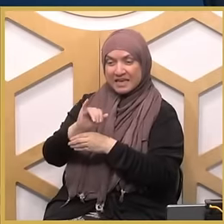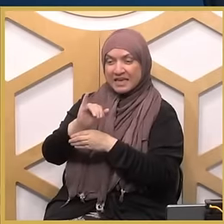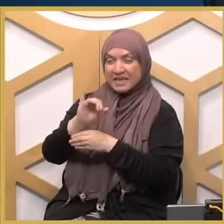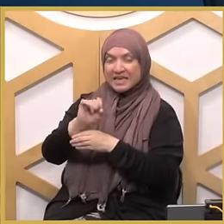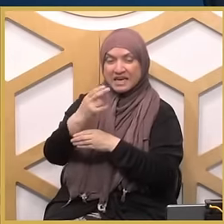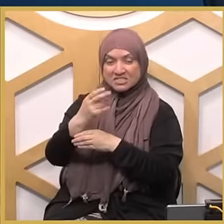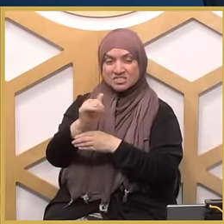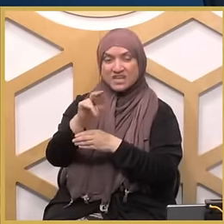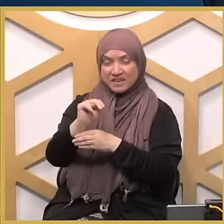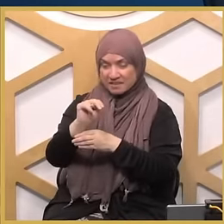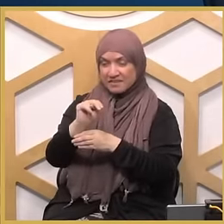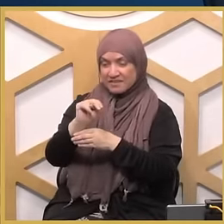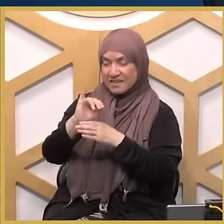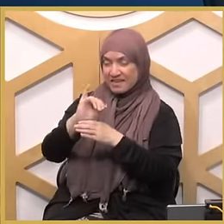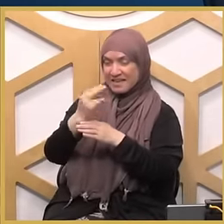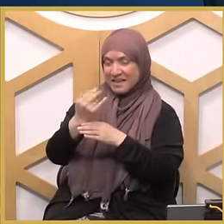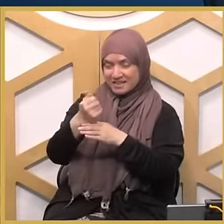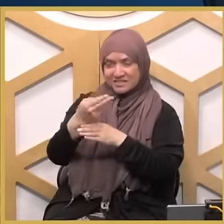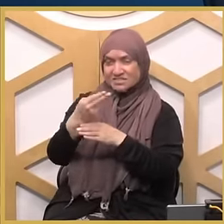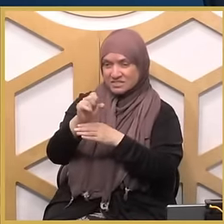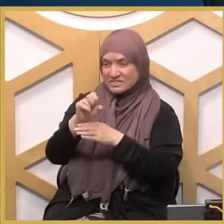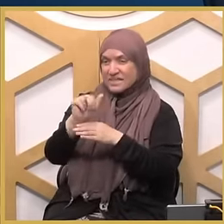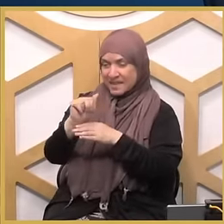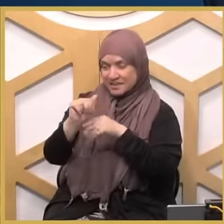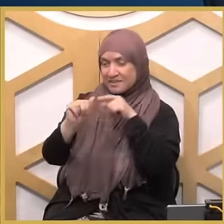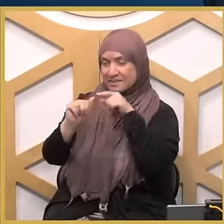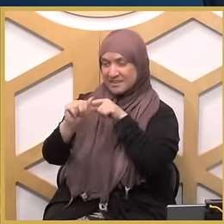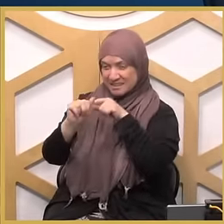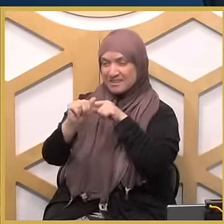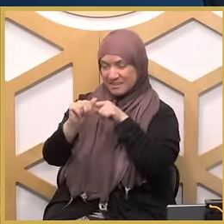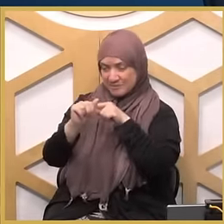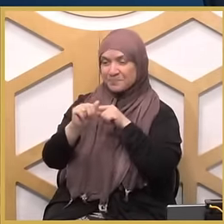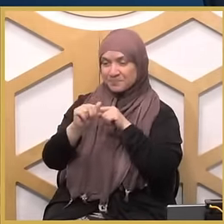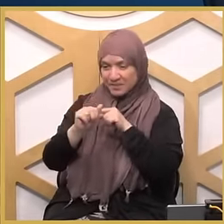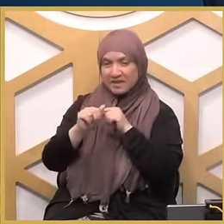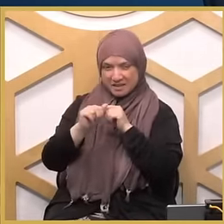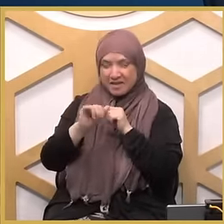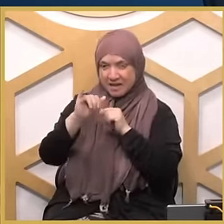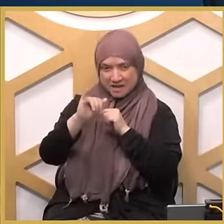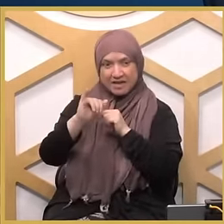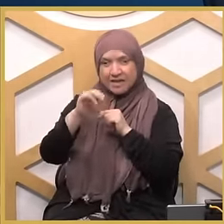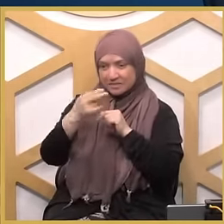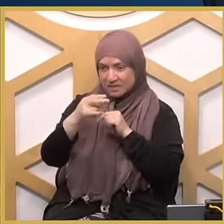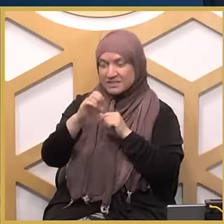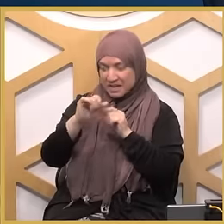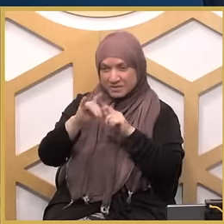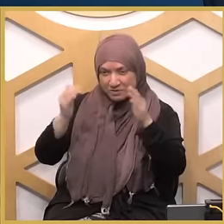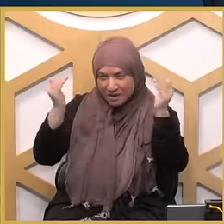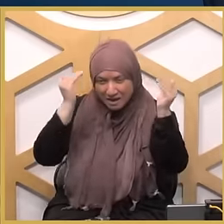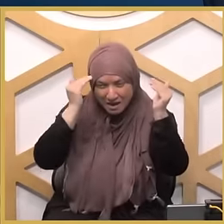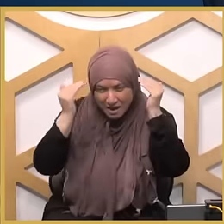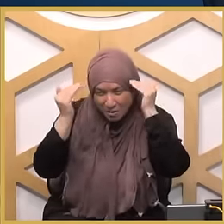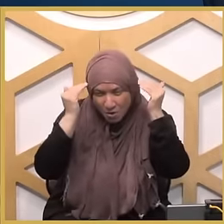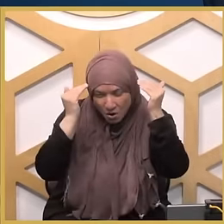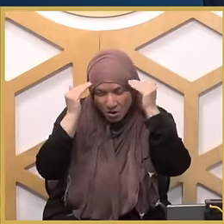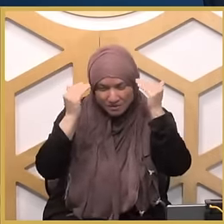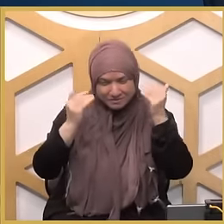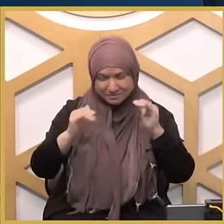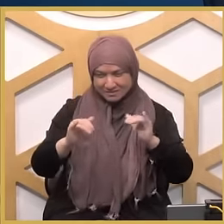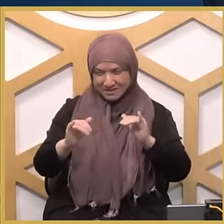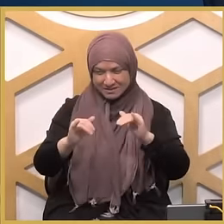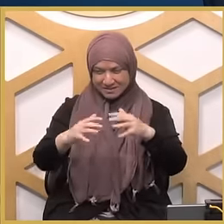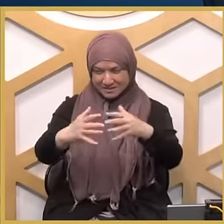the whole creation was made with ihsan and for ihsan. As Allah subhanahu wa ta'ala, he says in Surah Tabarak, الَّذِي بِيَدِهِ الْمُلْكُ قَالَ